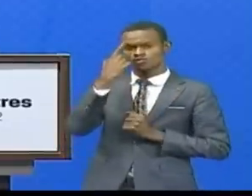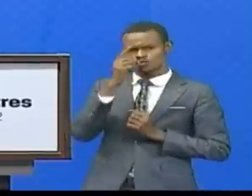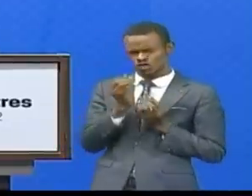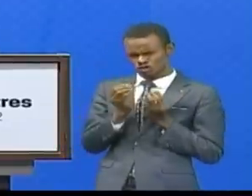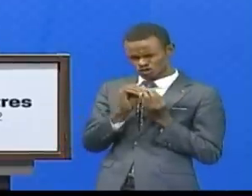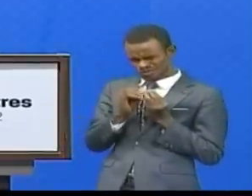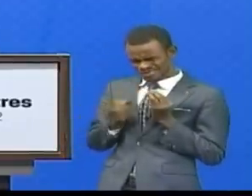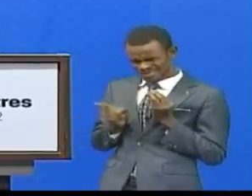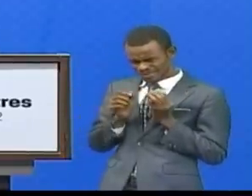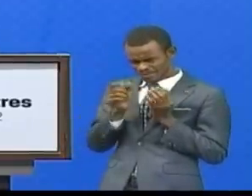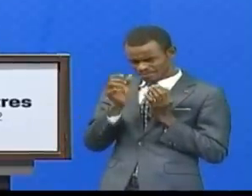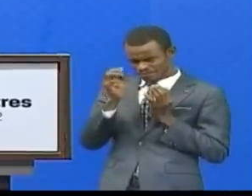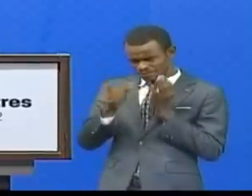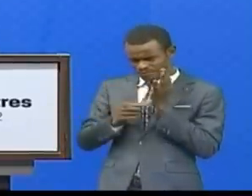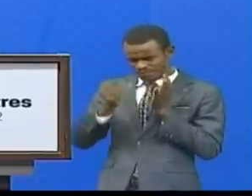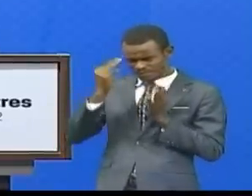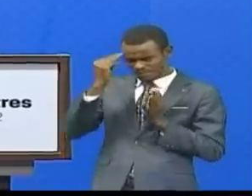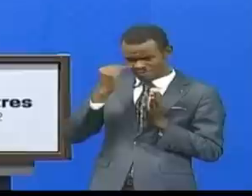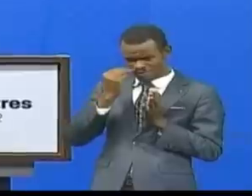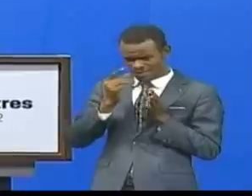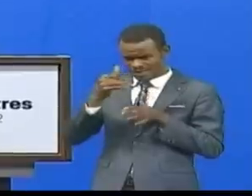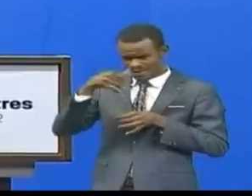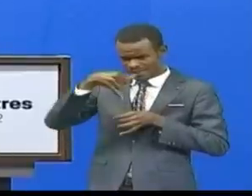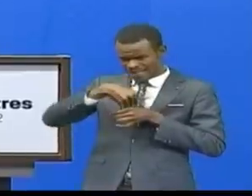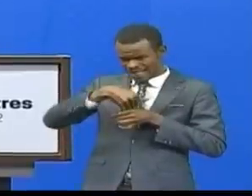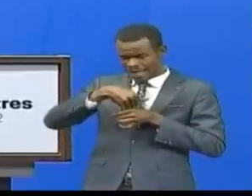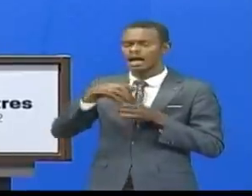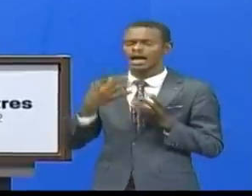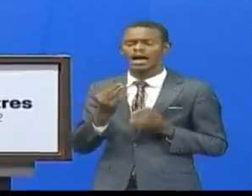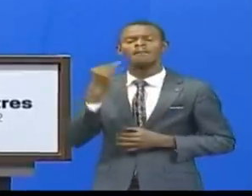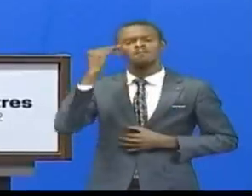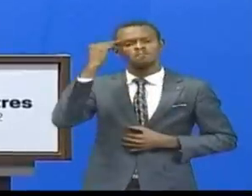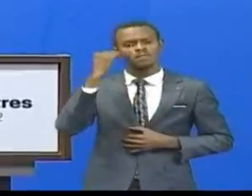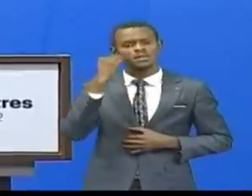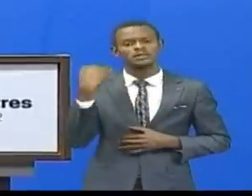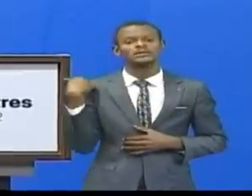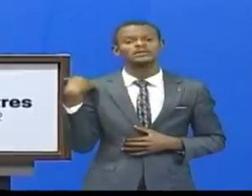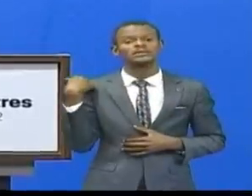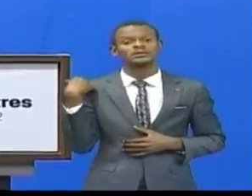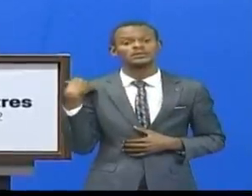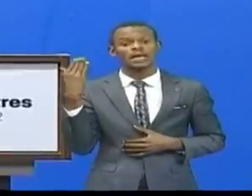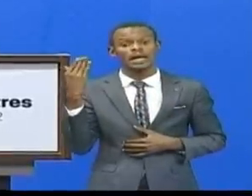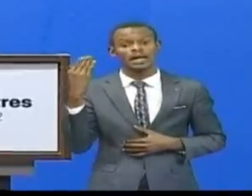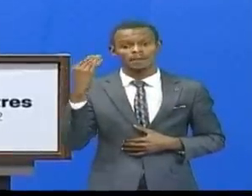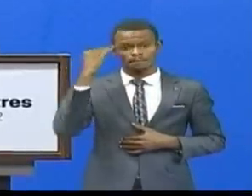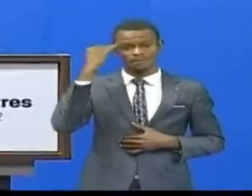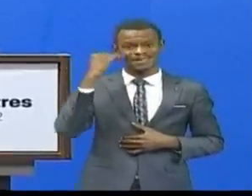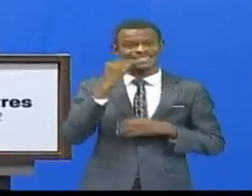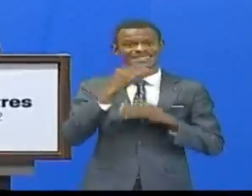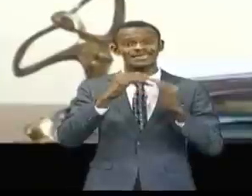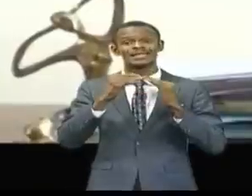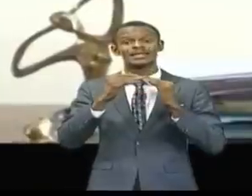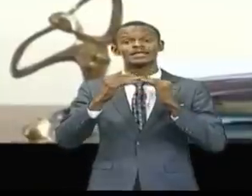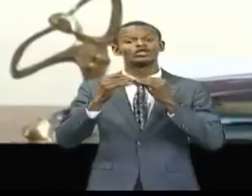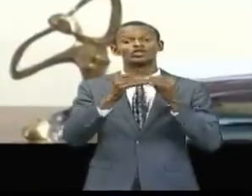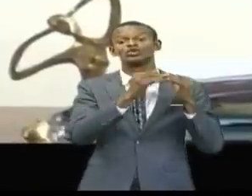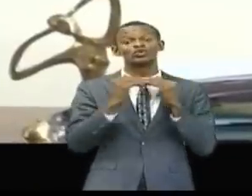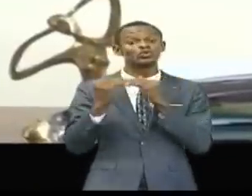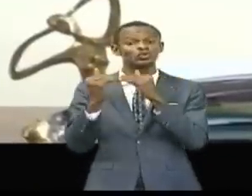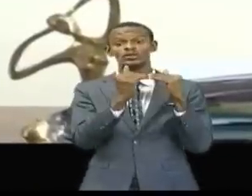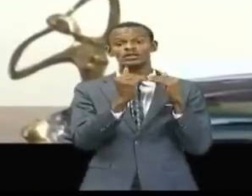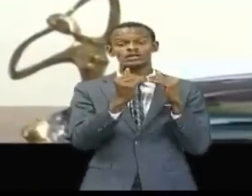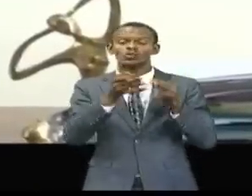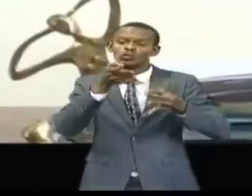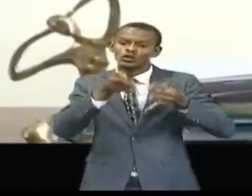sécuritaire dans le pays, le ministre d'État, ministre de la Justice, faisant l'intérim du ministre